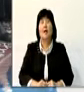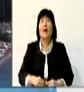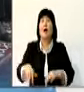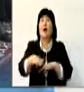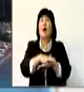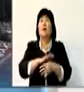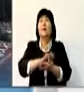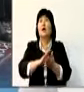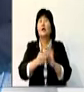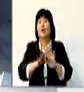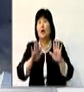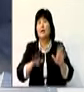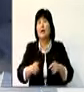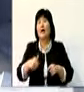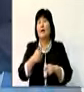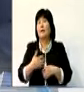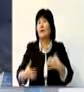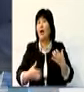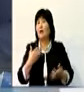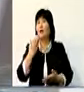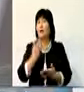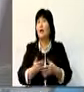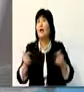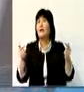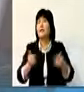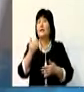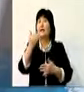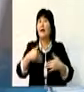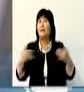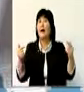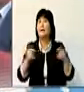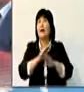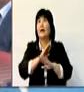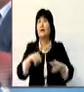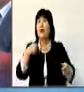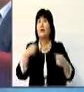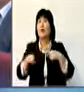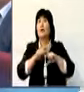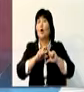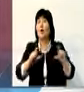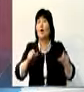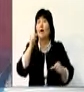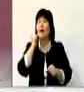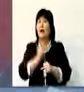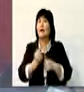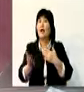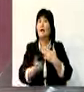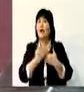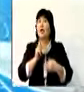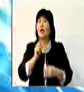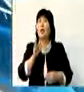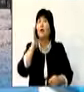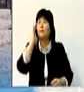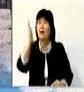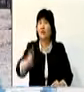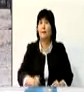Базарлардың жай-күйі жергілікті билікті алаңдатып отыр. Тиісті талапқа сай келмейтін сауда орындарына қатаң шаралар